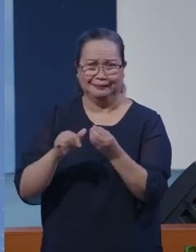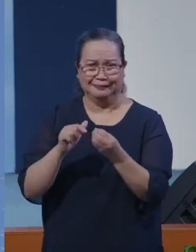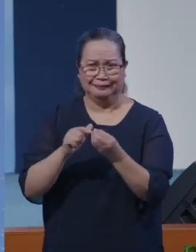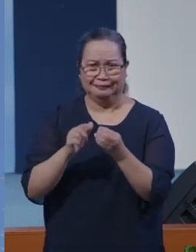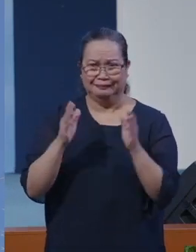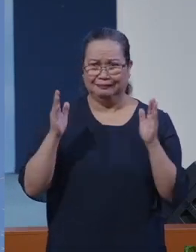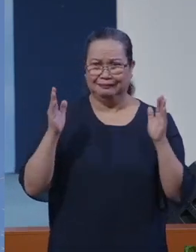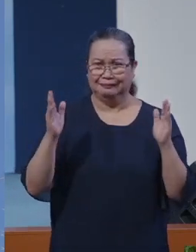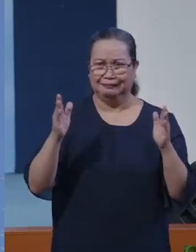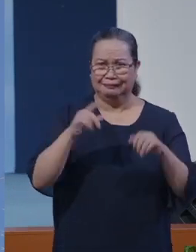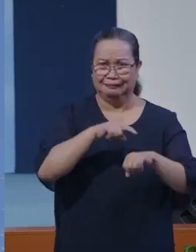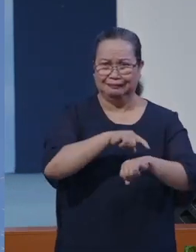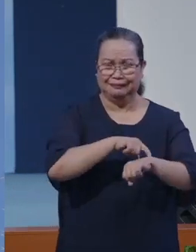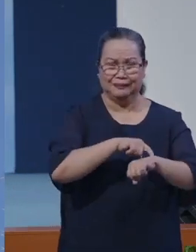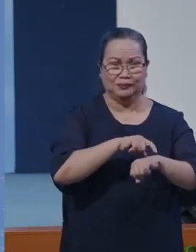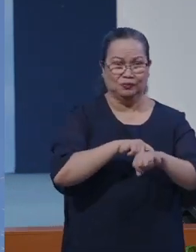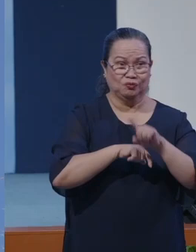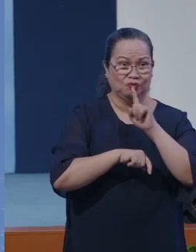na iyon.